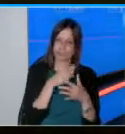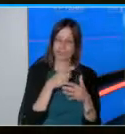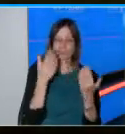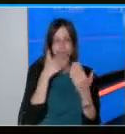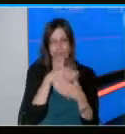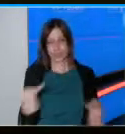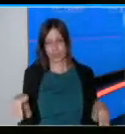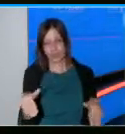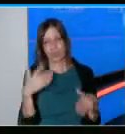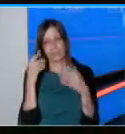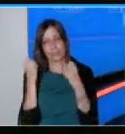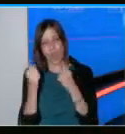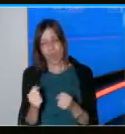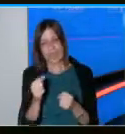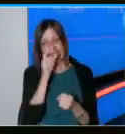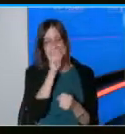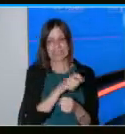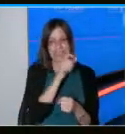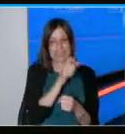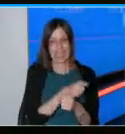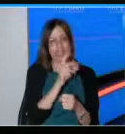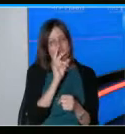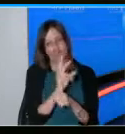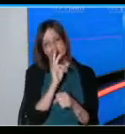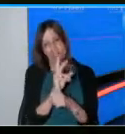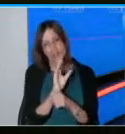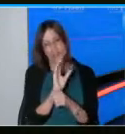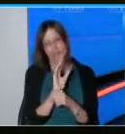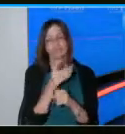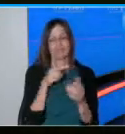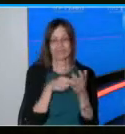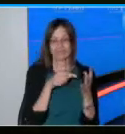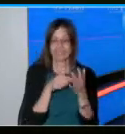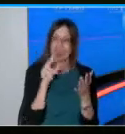הגבול בין ביטחוני לאזרחי נשמר, גם, ולכן